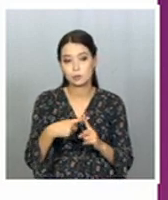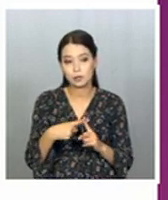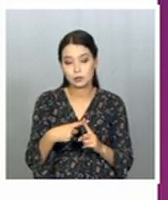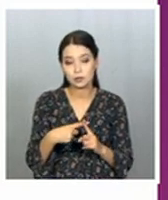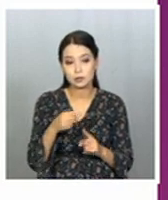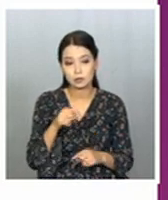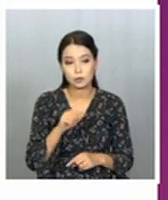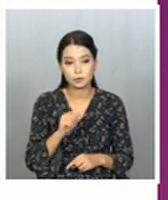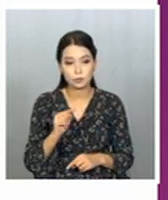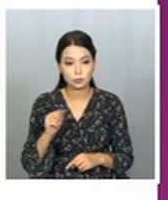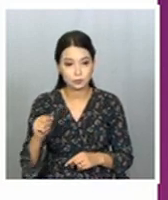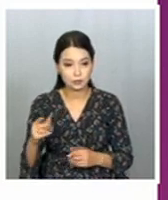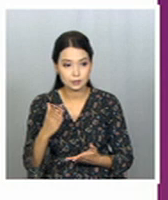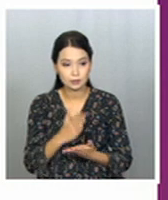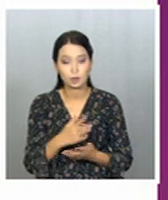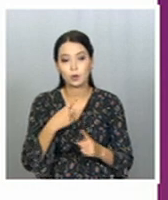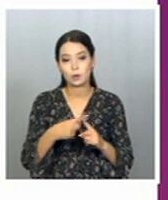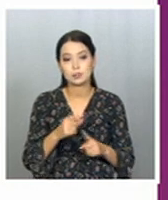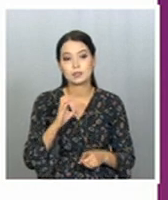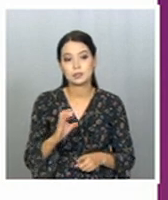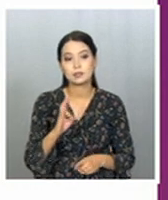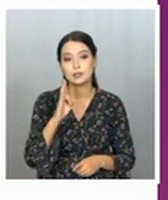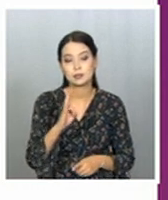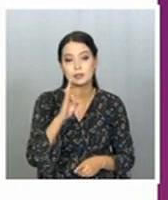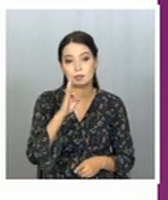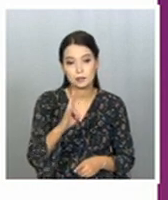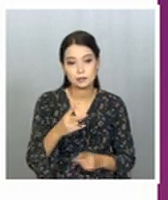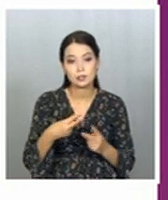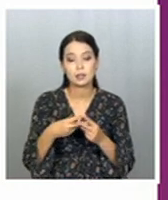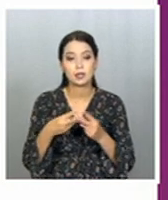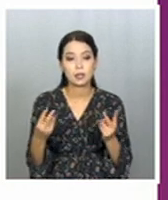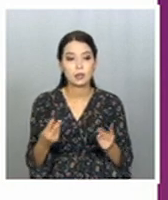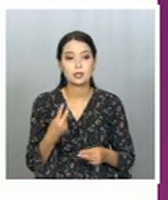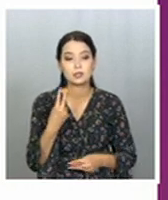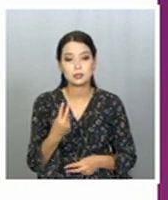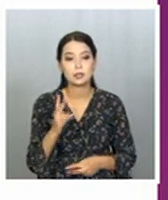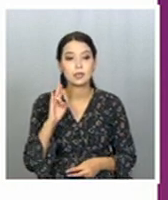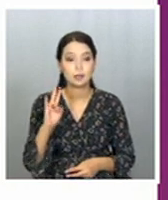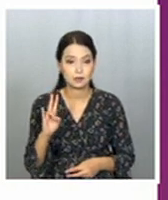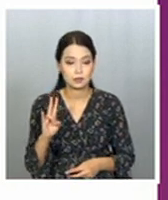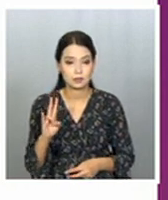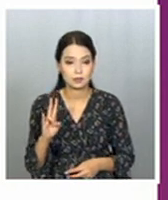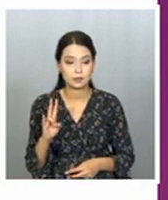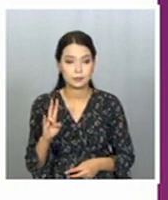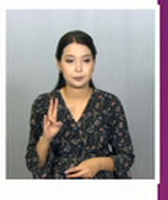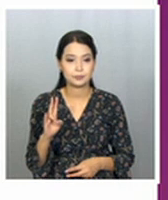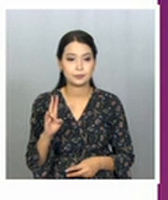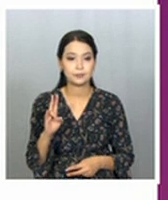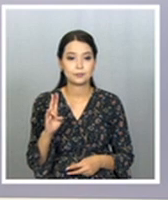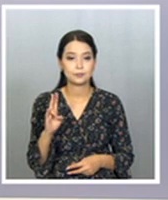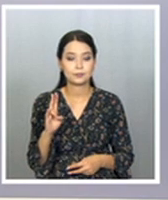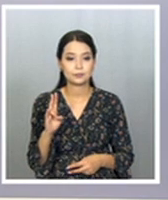қосылған тағы сол секілді, қосылған n-нан n терулерінің қосындысы ол 2-нің n дәрежесіне тең